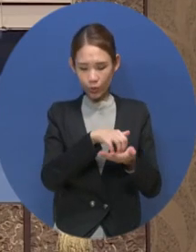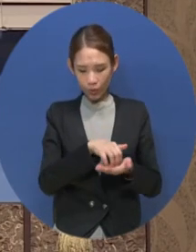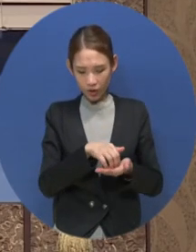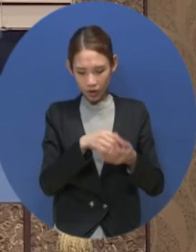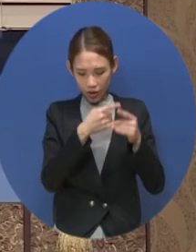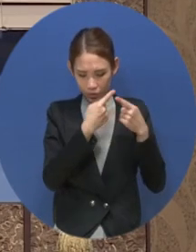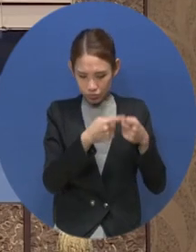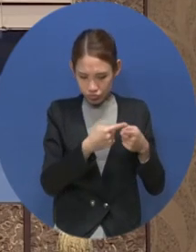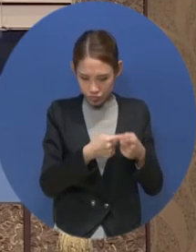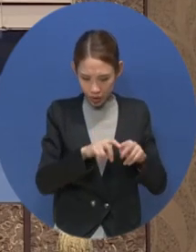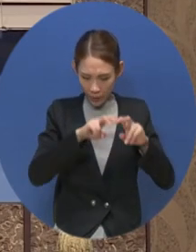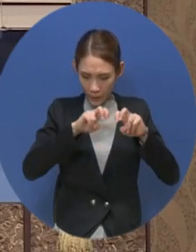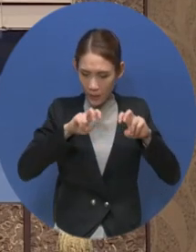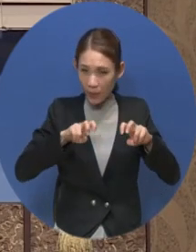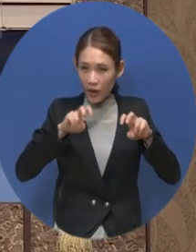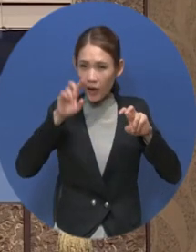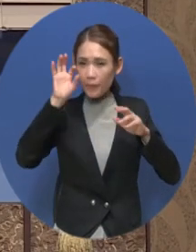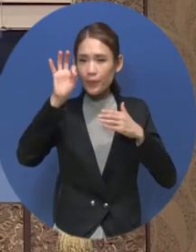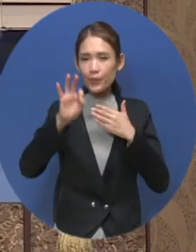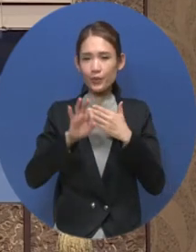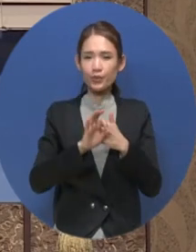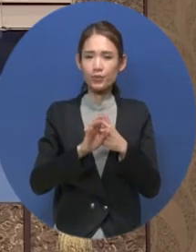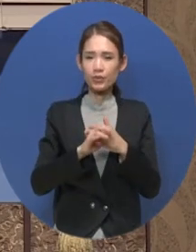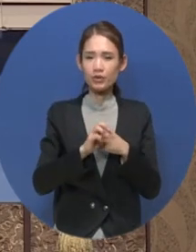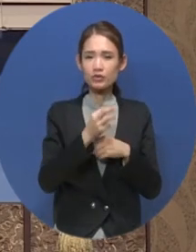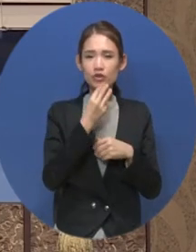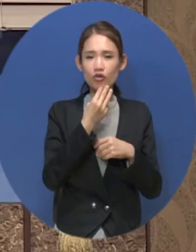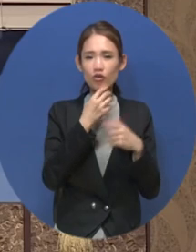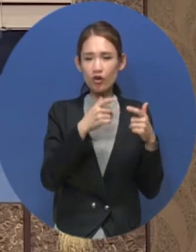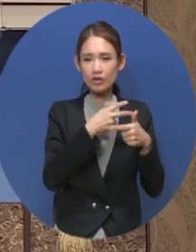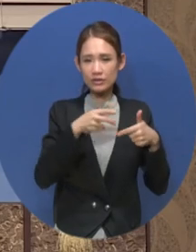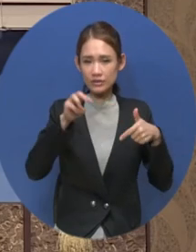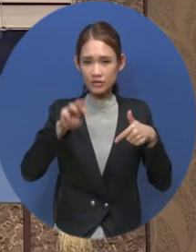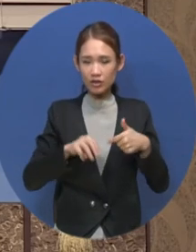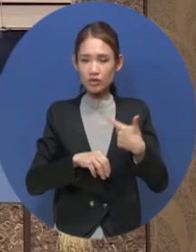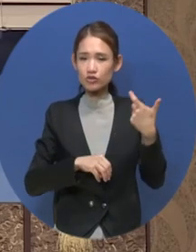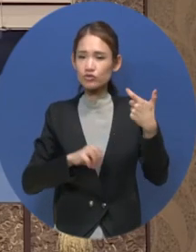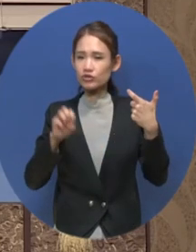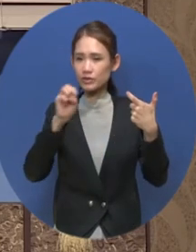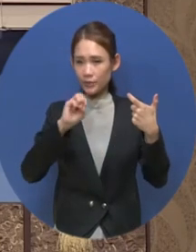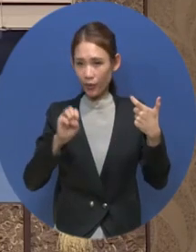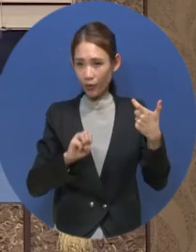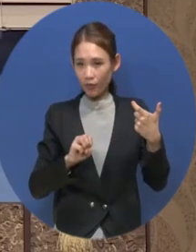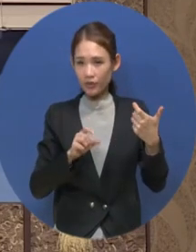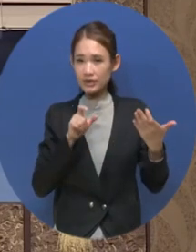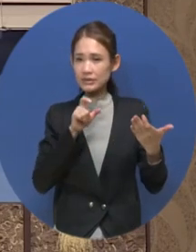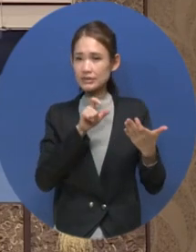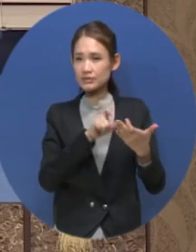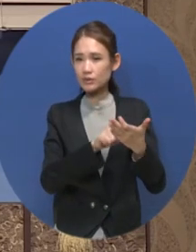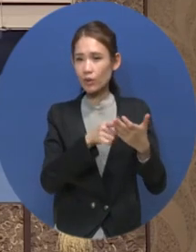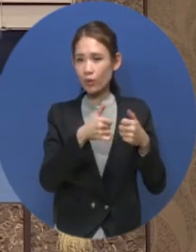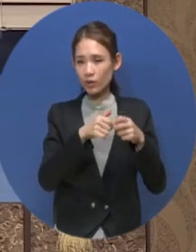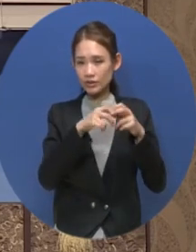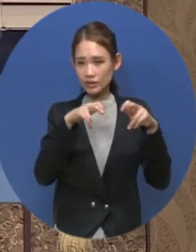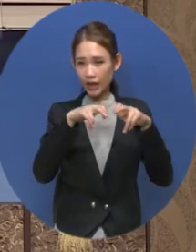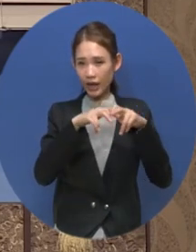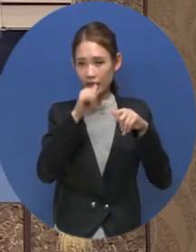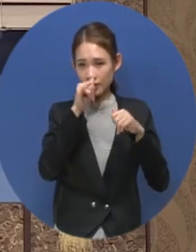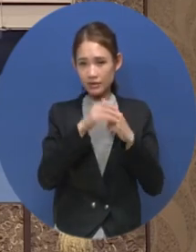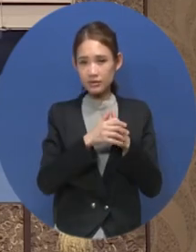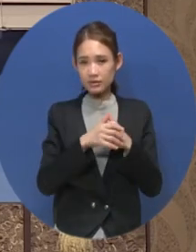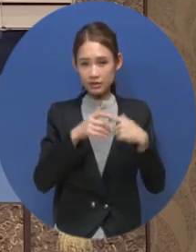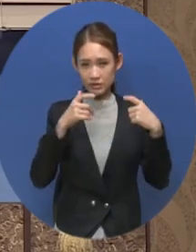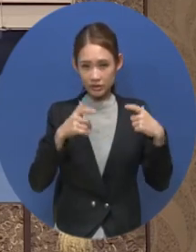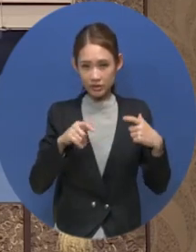분석을 해 보면 예. 서울, 경기, 인천에 사실은 60% 정도의 등록 장애인들이 있습니다. 그래서 예, 그러다 보니까 이제